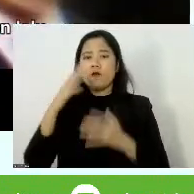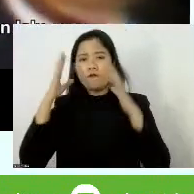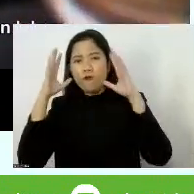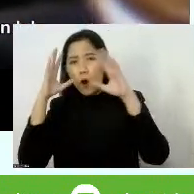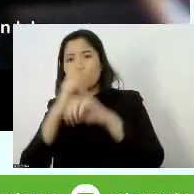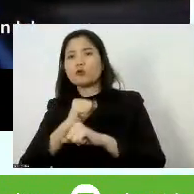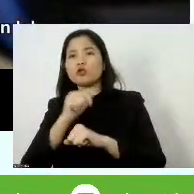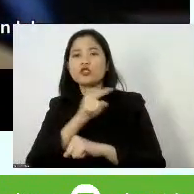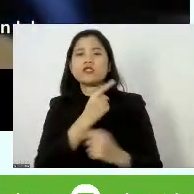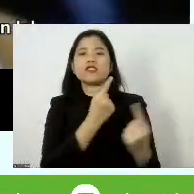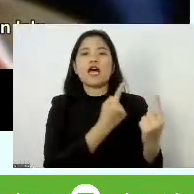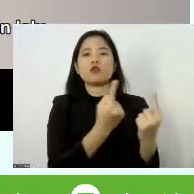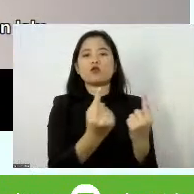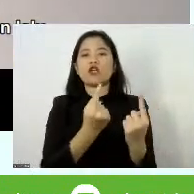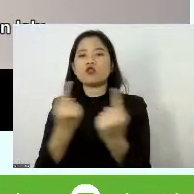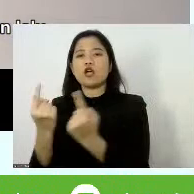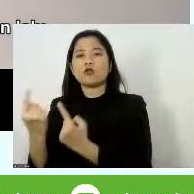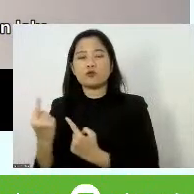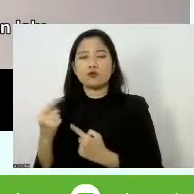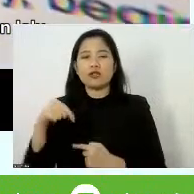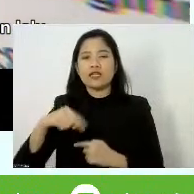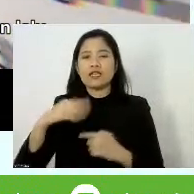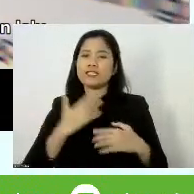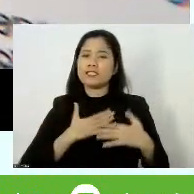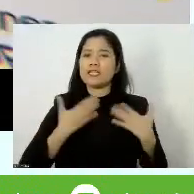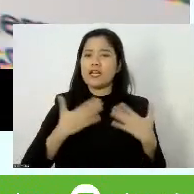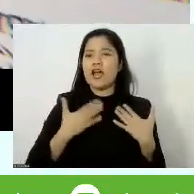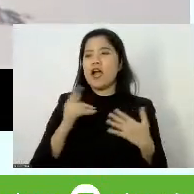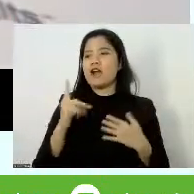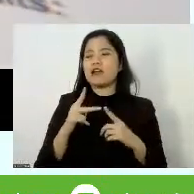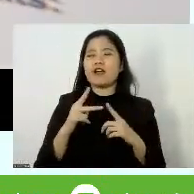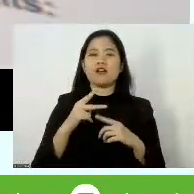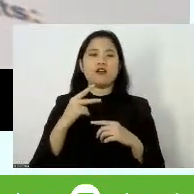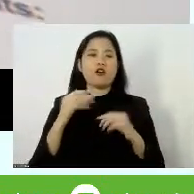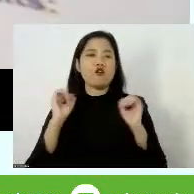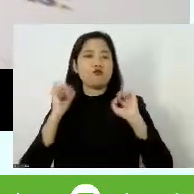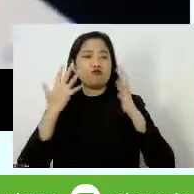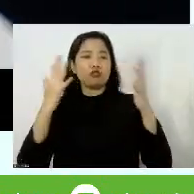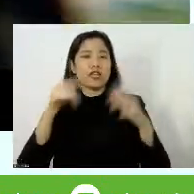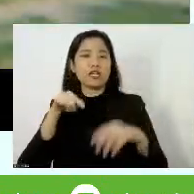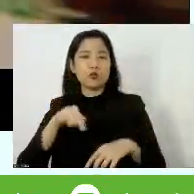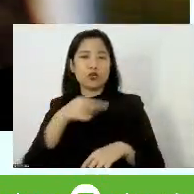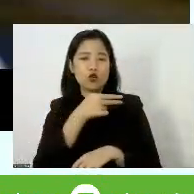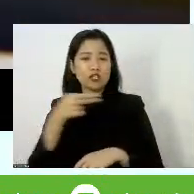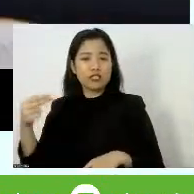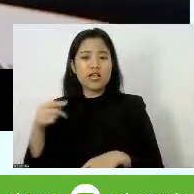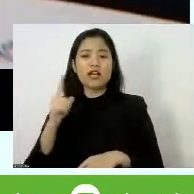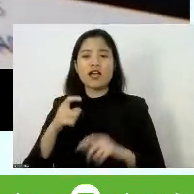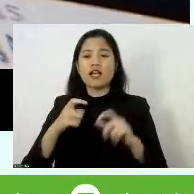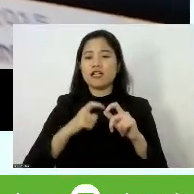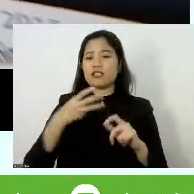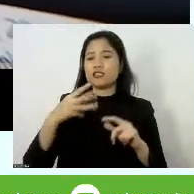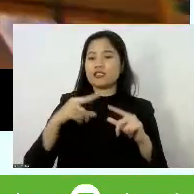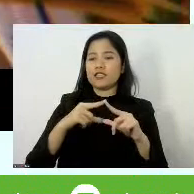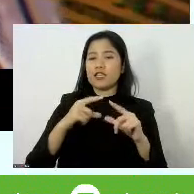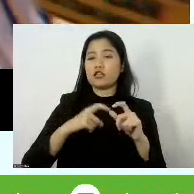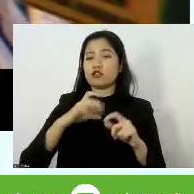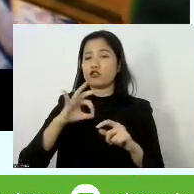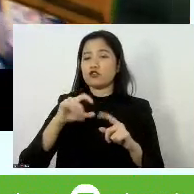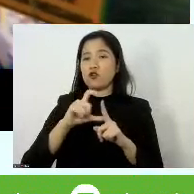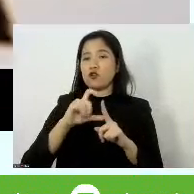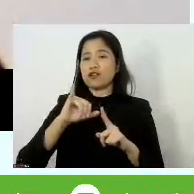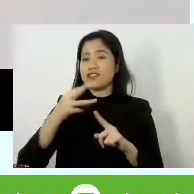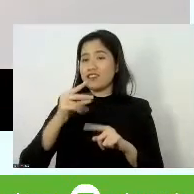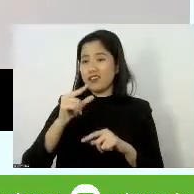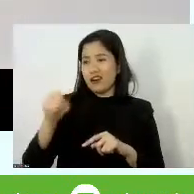satu deh menjadi senang banget eh ada hutan Indonesia ada shoulder ada Rere banyak banget LSM Njo